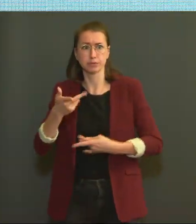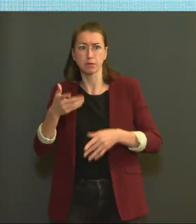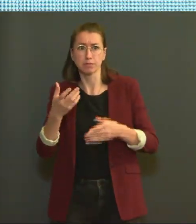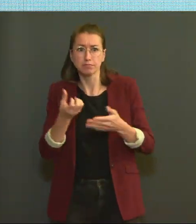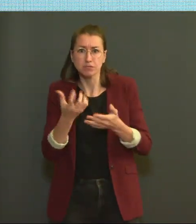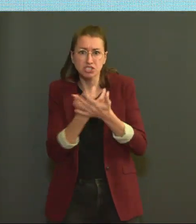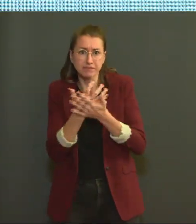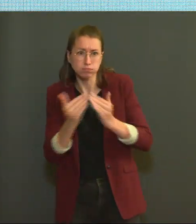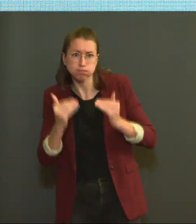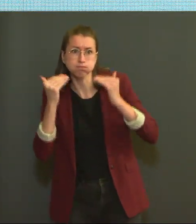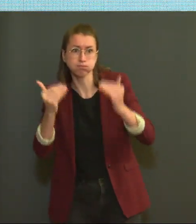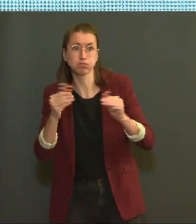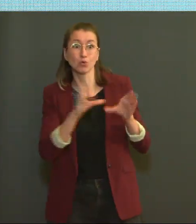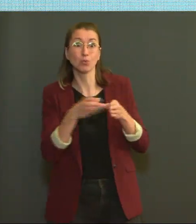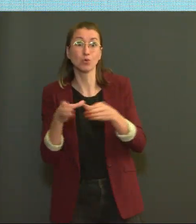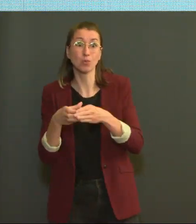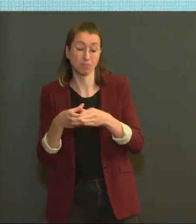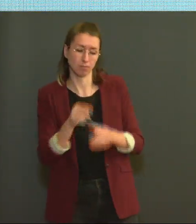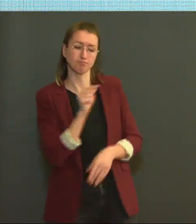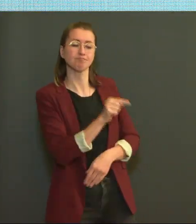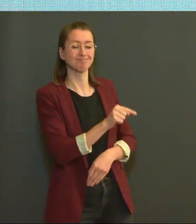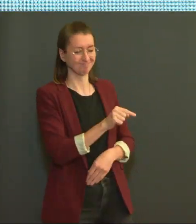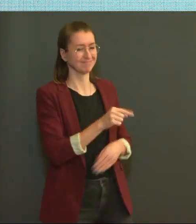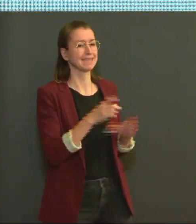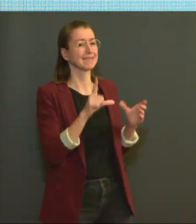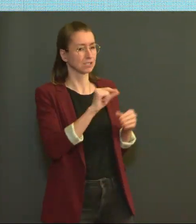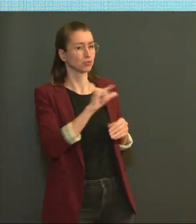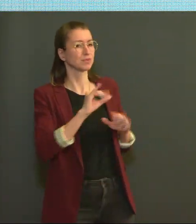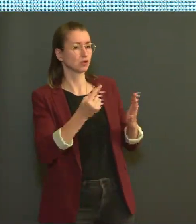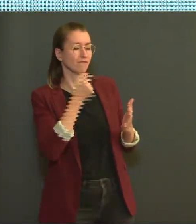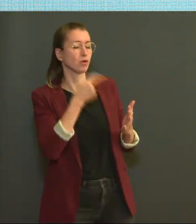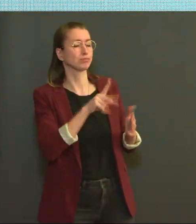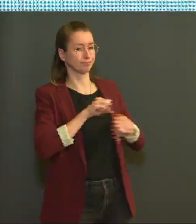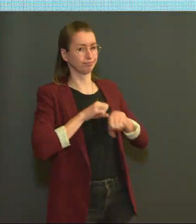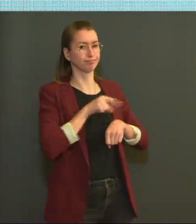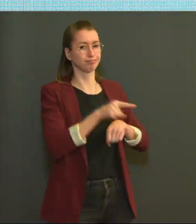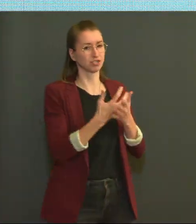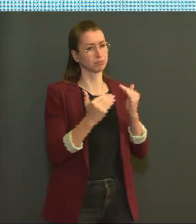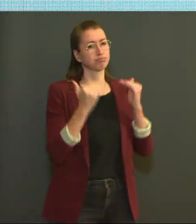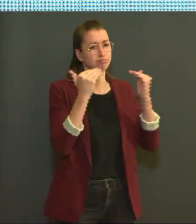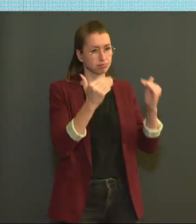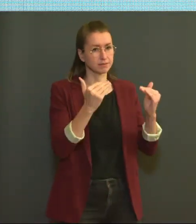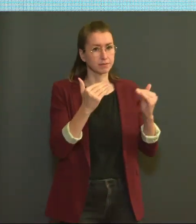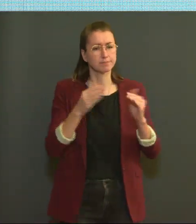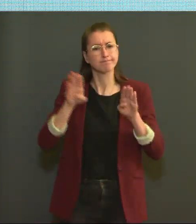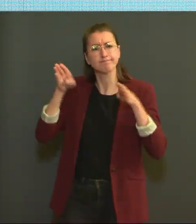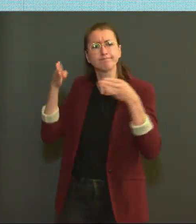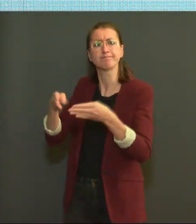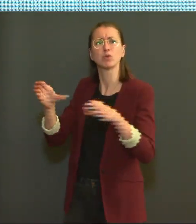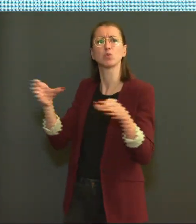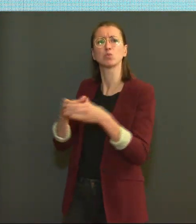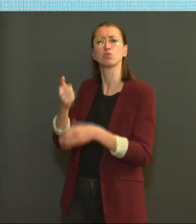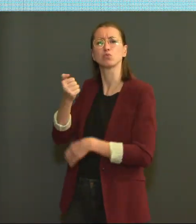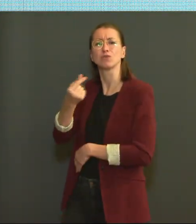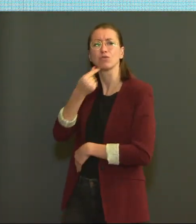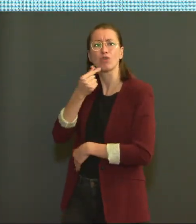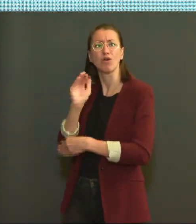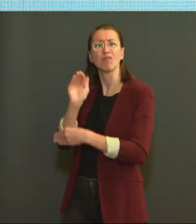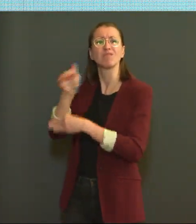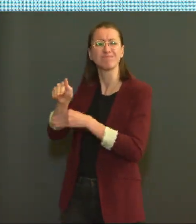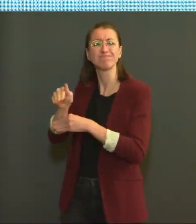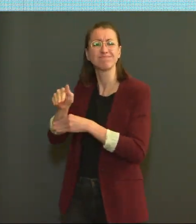10 à 19 ans. Le groupe des 60 plus connaît également une augmentation